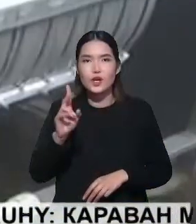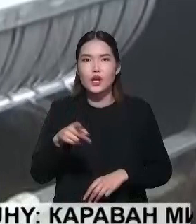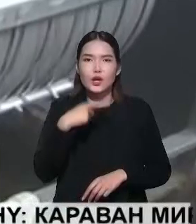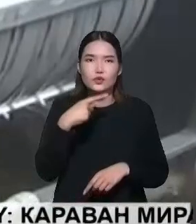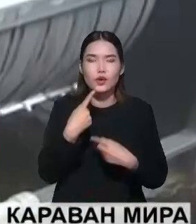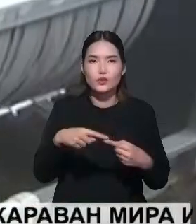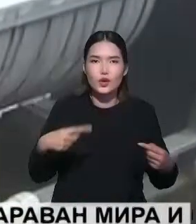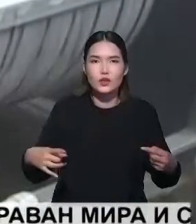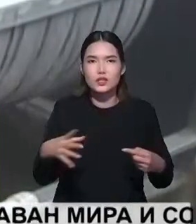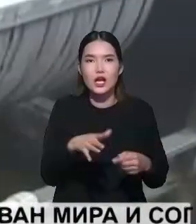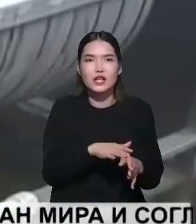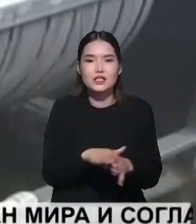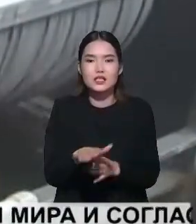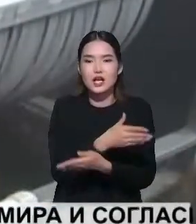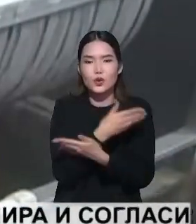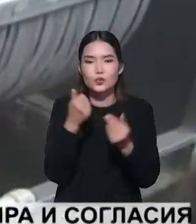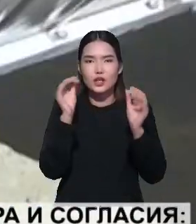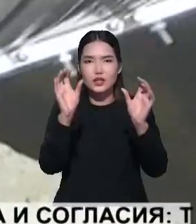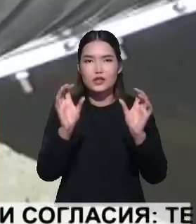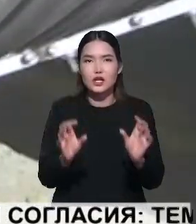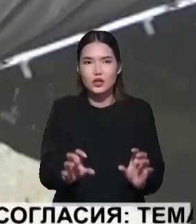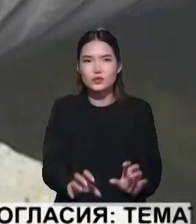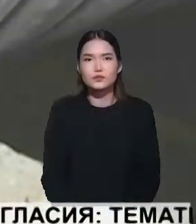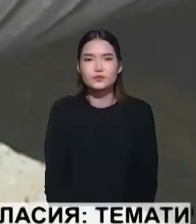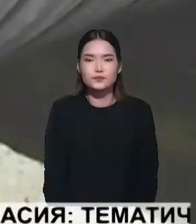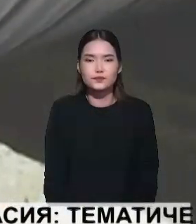отчитал некоторые регионы за неисполнение закона.